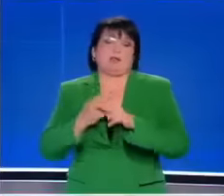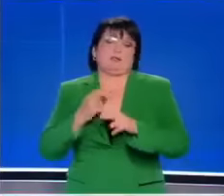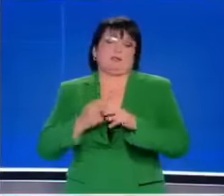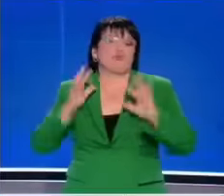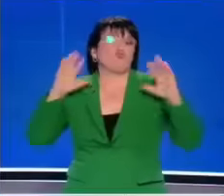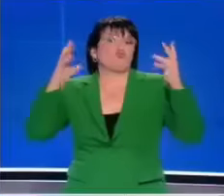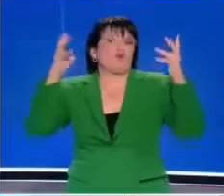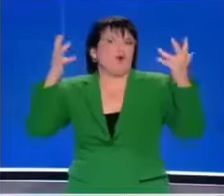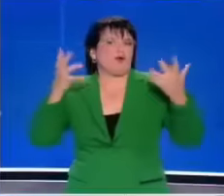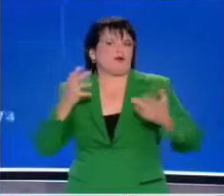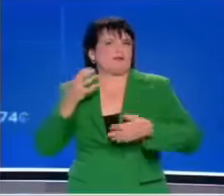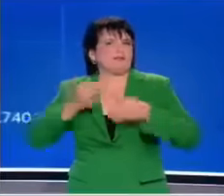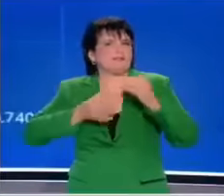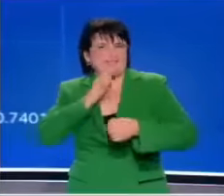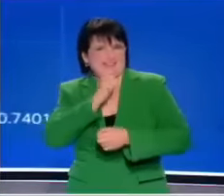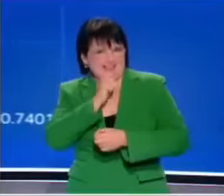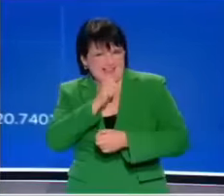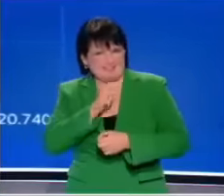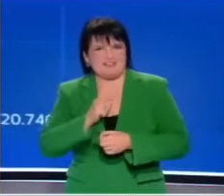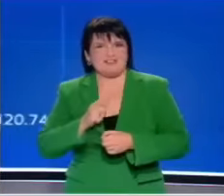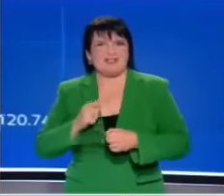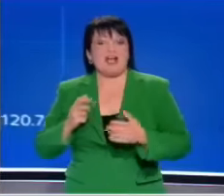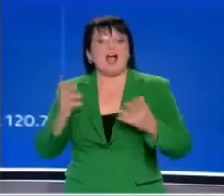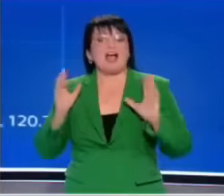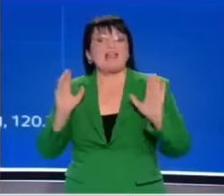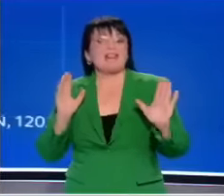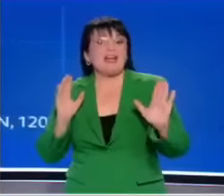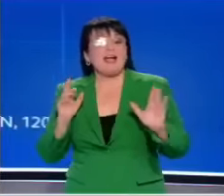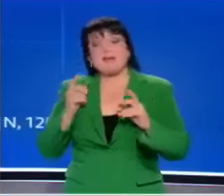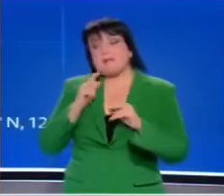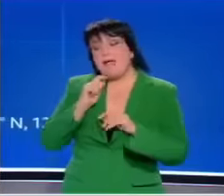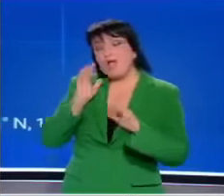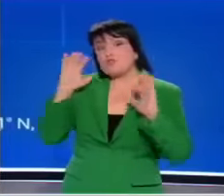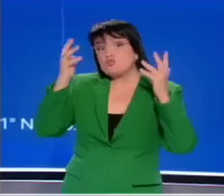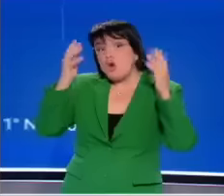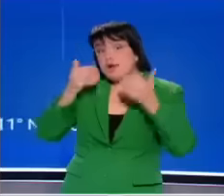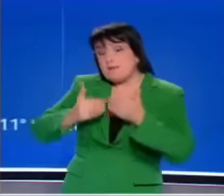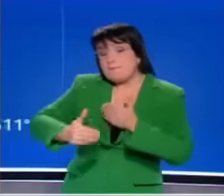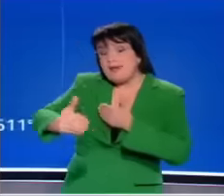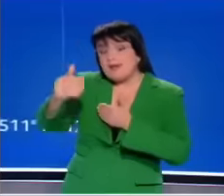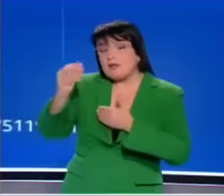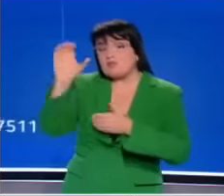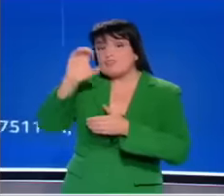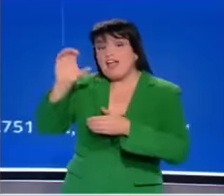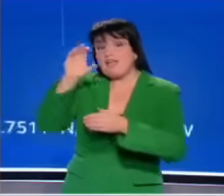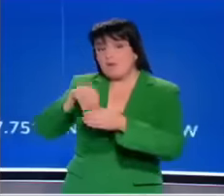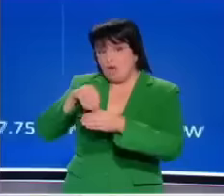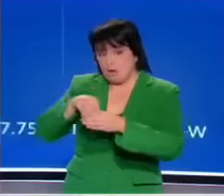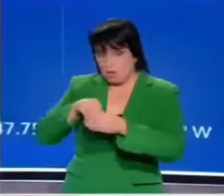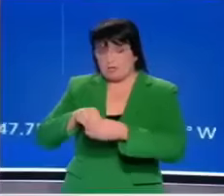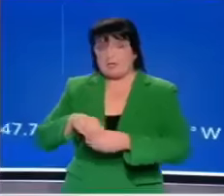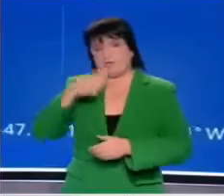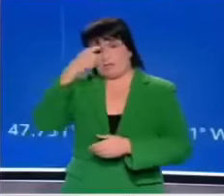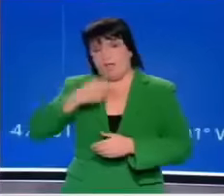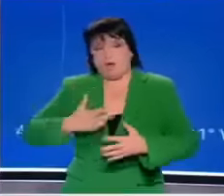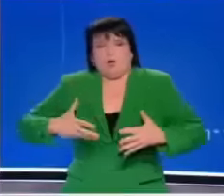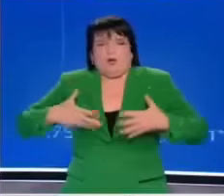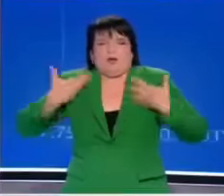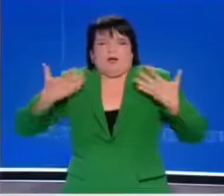ζωηρή και ενδιαφέρουσα συνέντευξη καλή δνα είναι μια πολύ ζωηρή περίοδος μέχρι τις ευρωεκλογές είμαι